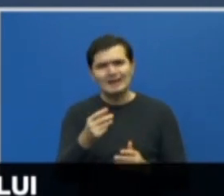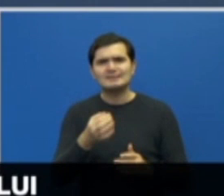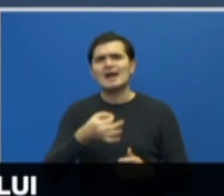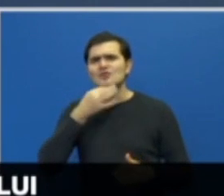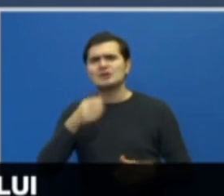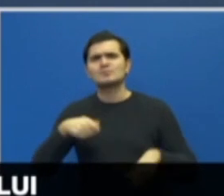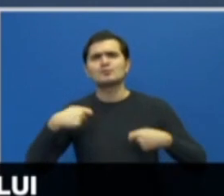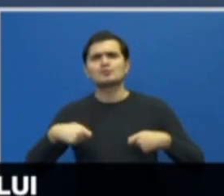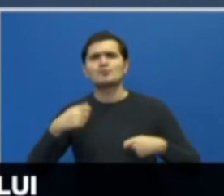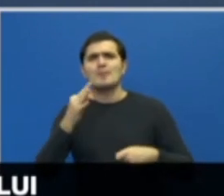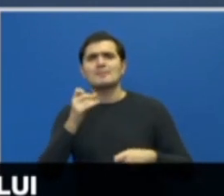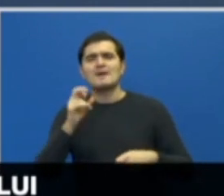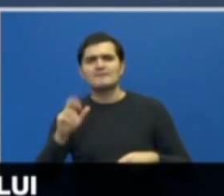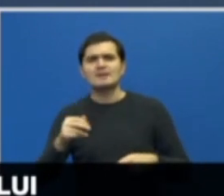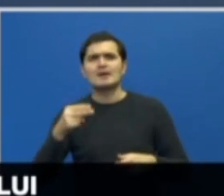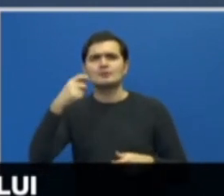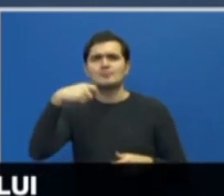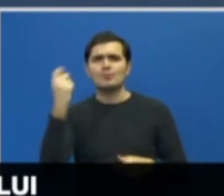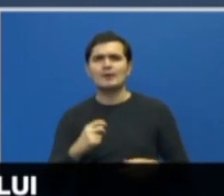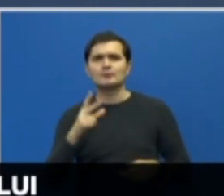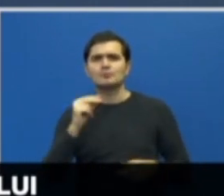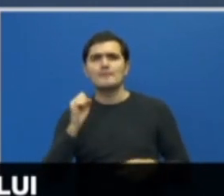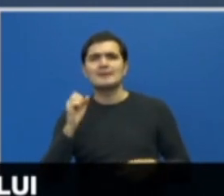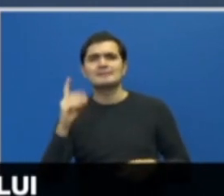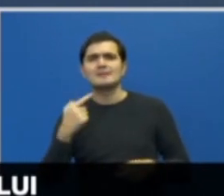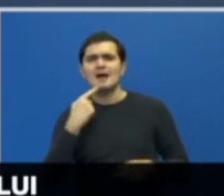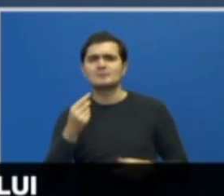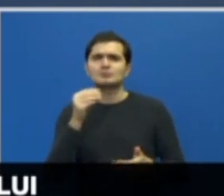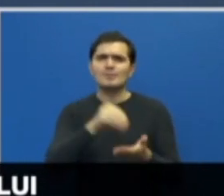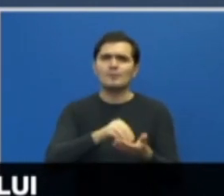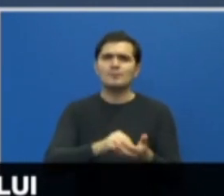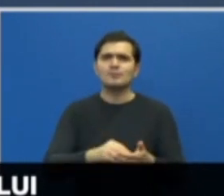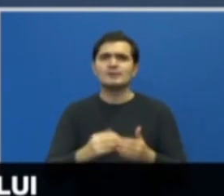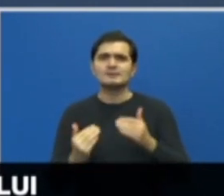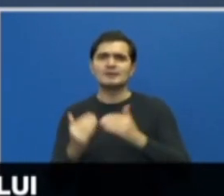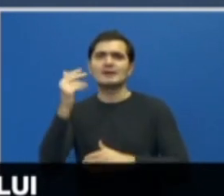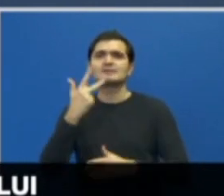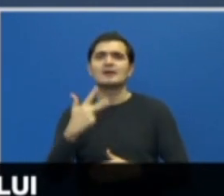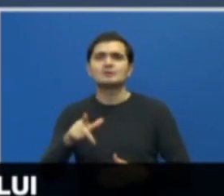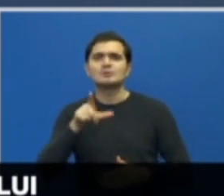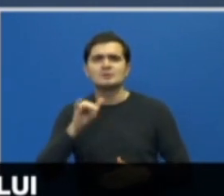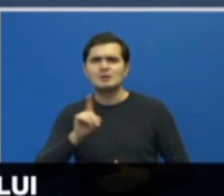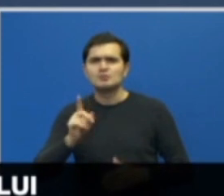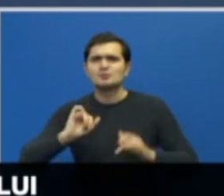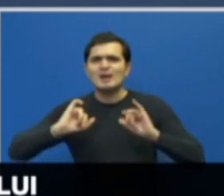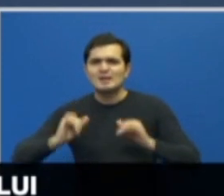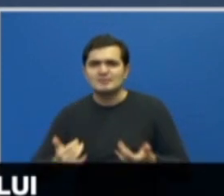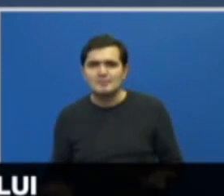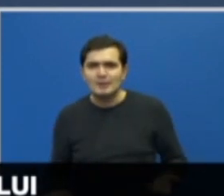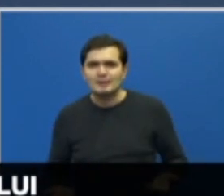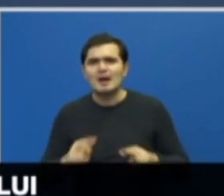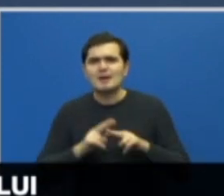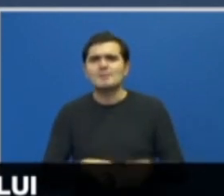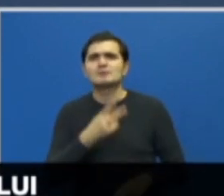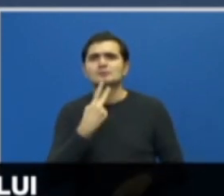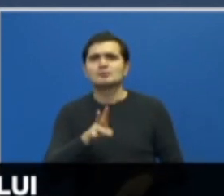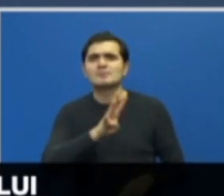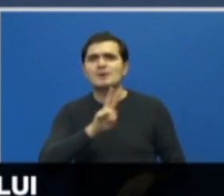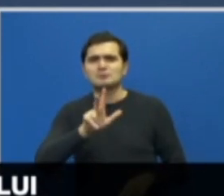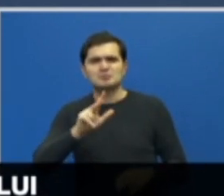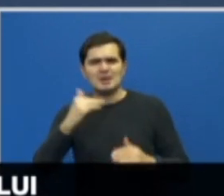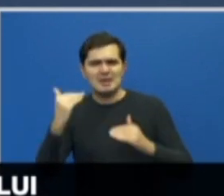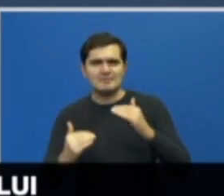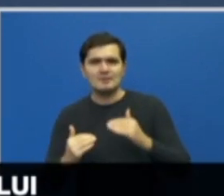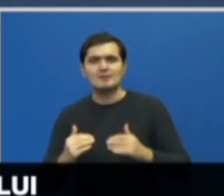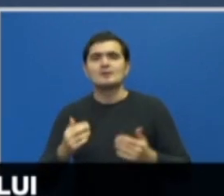PSD că îl propunem în Parlament ca să crească la 300 de lei, nu s-a întâmplat acest lucru, a rămas la 243 de lei. Suntem într-o coaliție